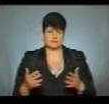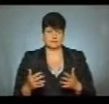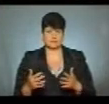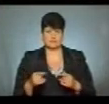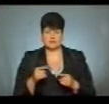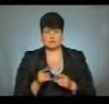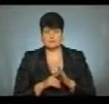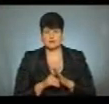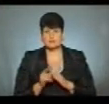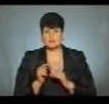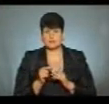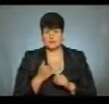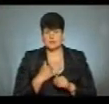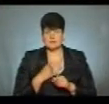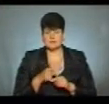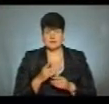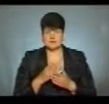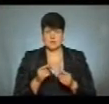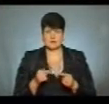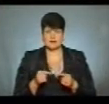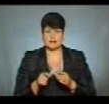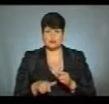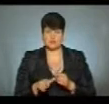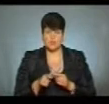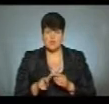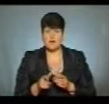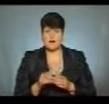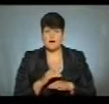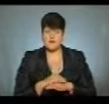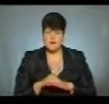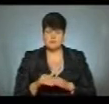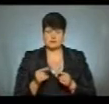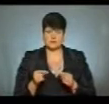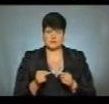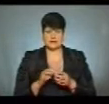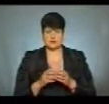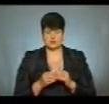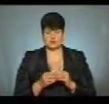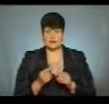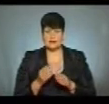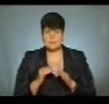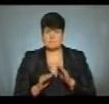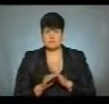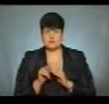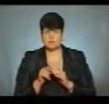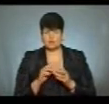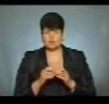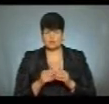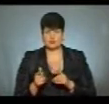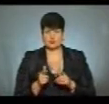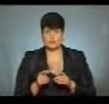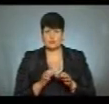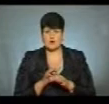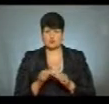вона приходить до нас, значить, там є конкретна дорога вказана, конкретно адрес і конкретна сума. І ми під цю суму готуємо